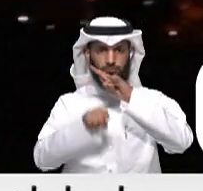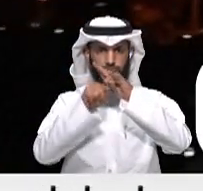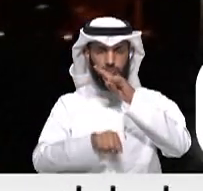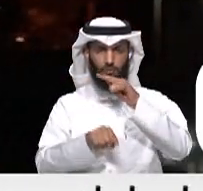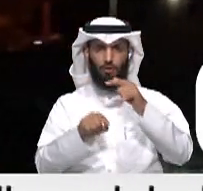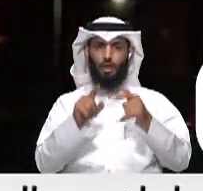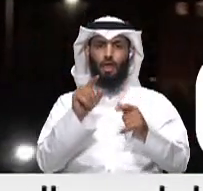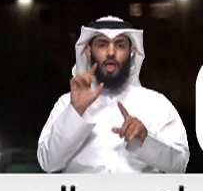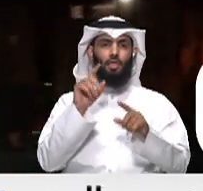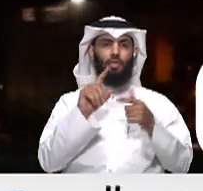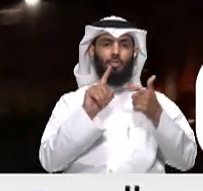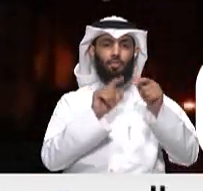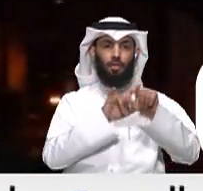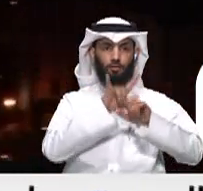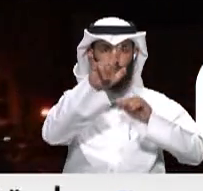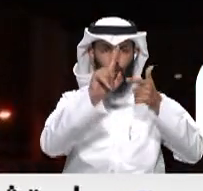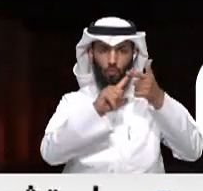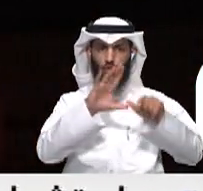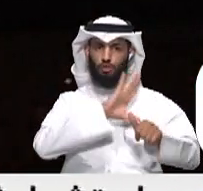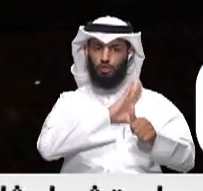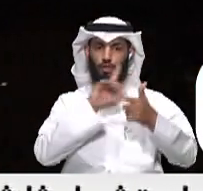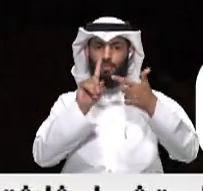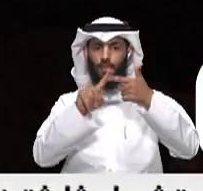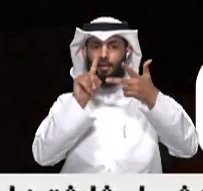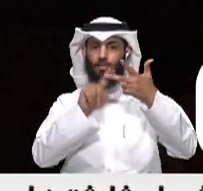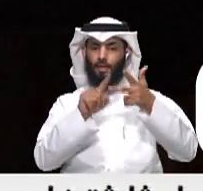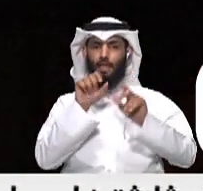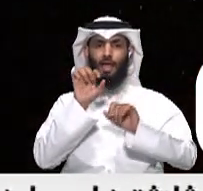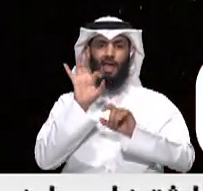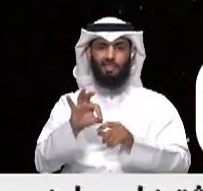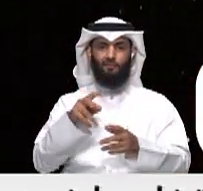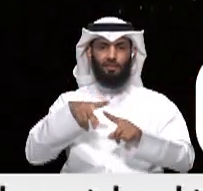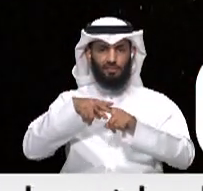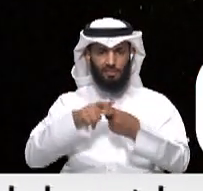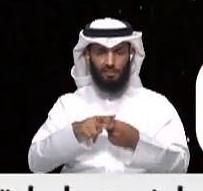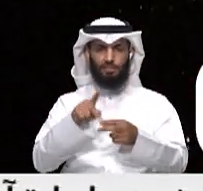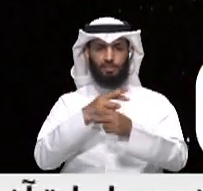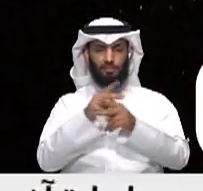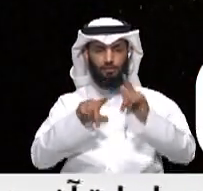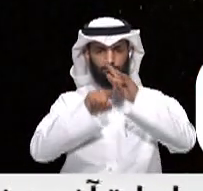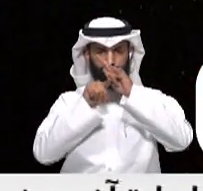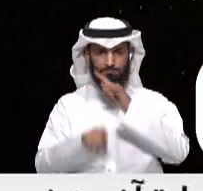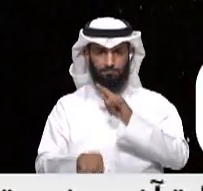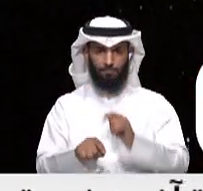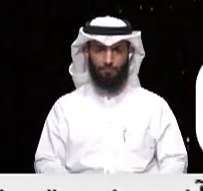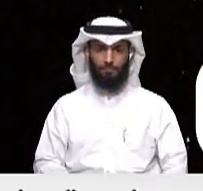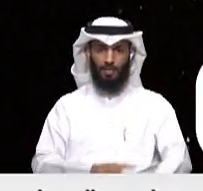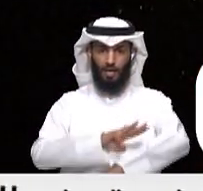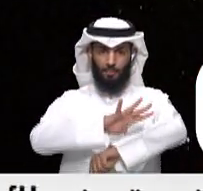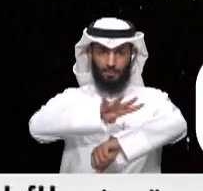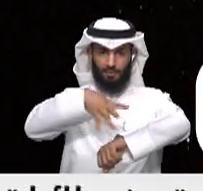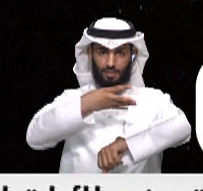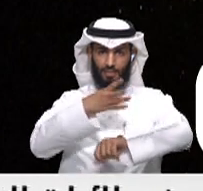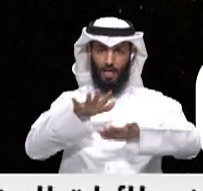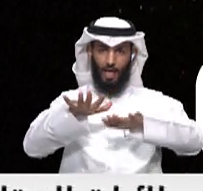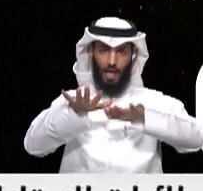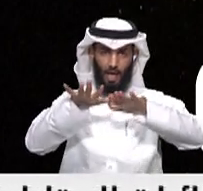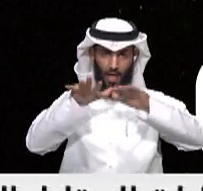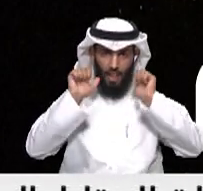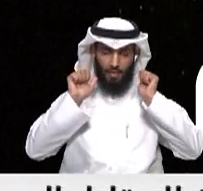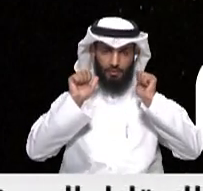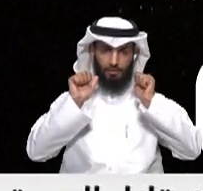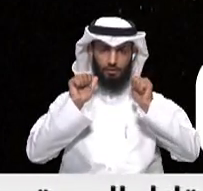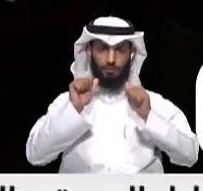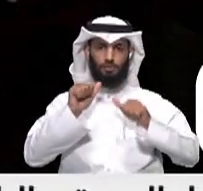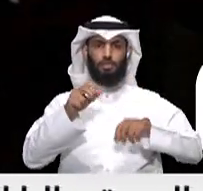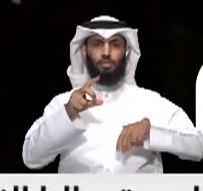على الصناعات الصاروخية والطائرات المسيرة. وبعد 4 ساعات من بداية العملية، أعلن جيش الاحتلال أن العملية